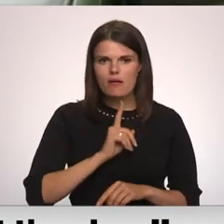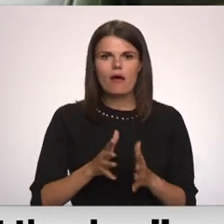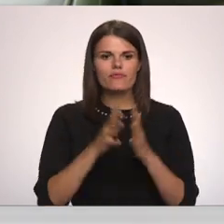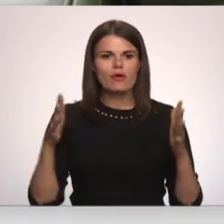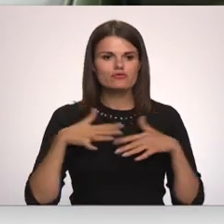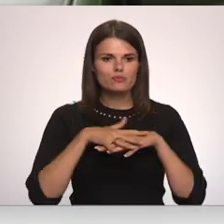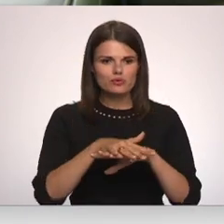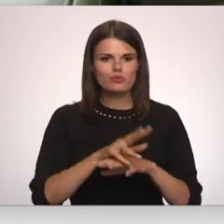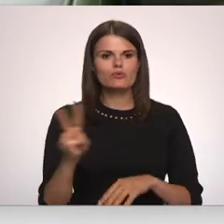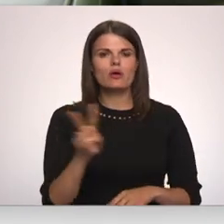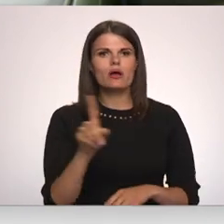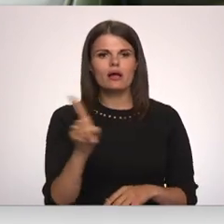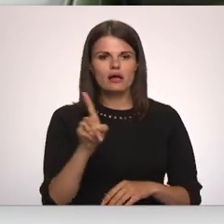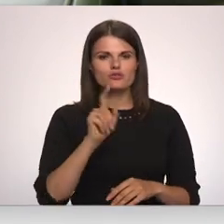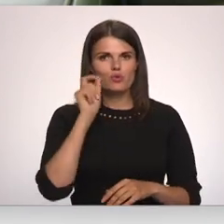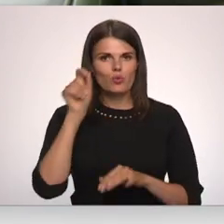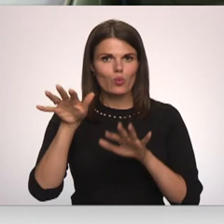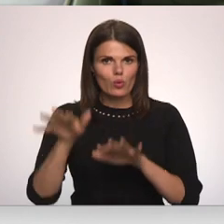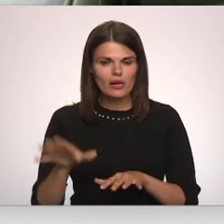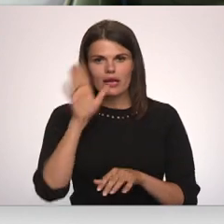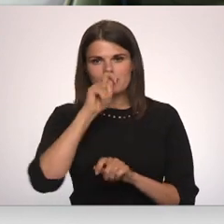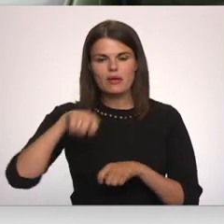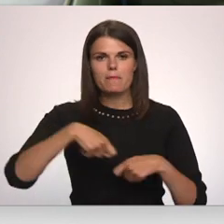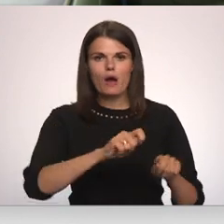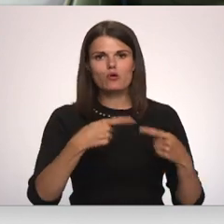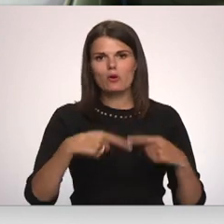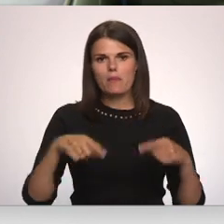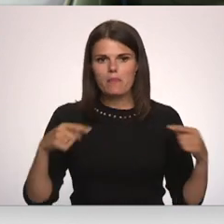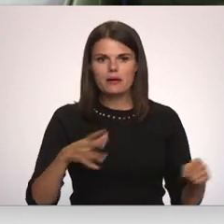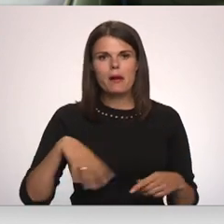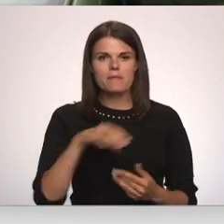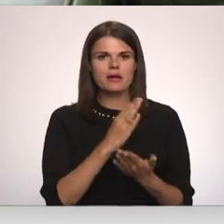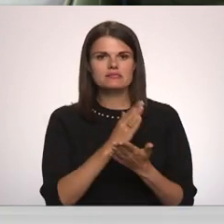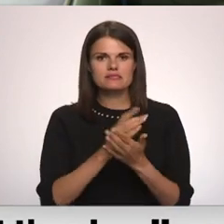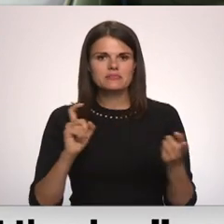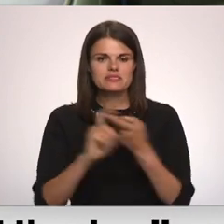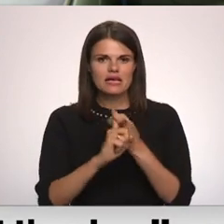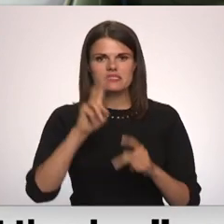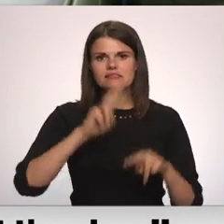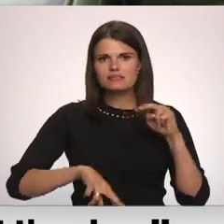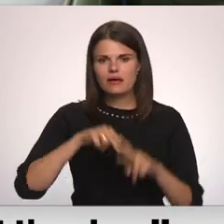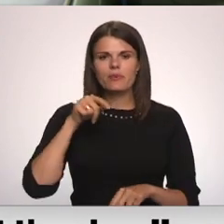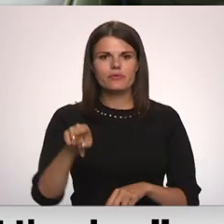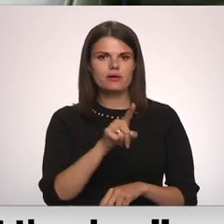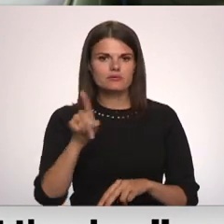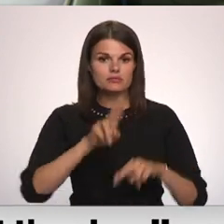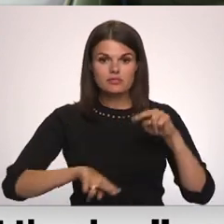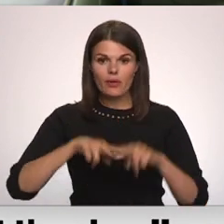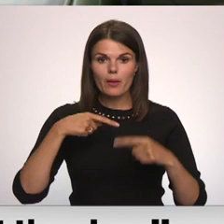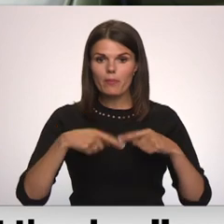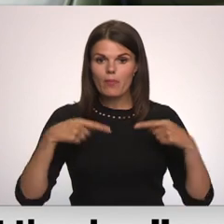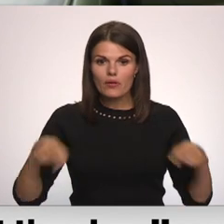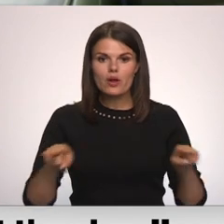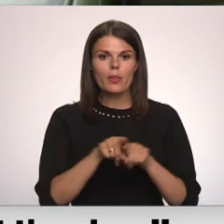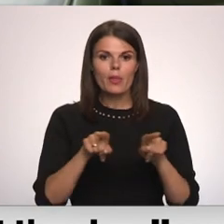Daudzām struktūrām, kas ir Ukrainā, tagad ir iespēja pārdot materiālus. Mēs esam saistīti ar celtniecību. Tas ir celtniecības materiāls, kas tāpat